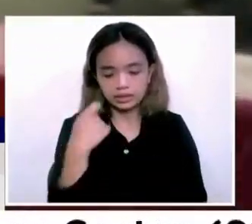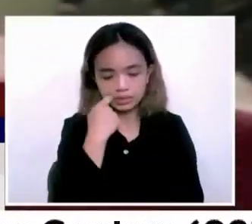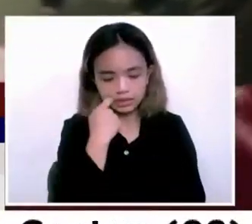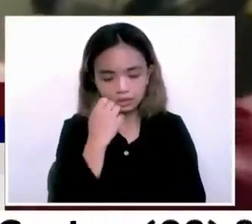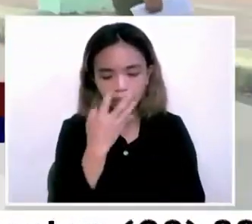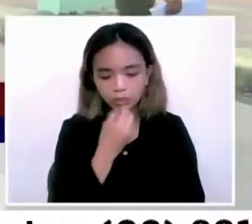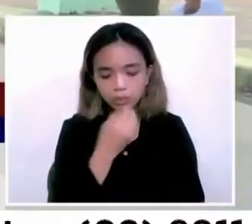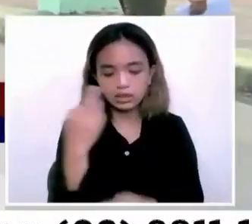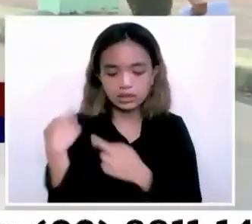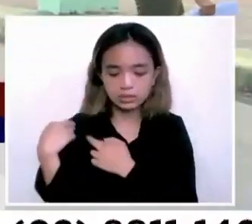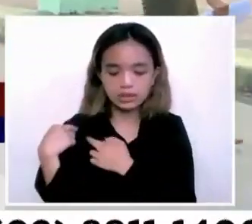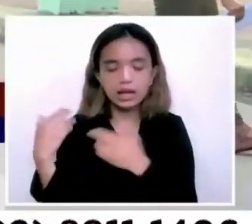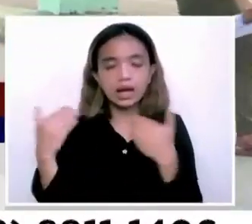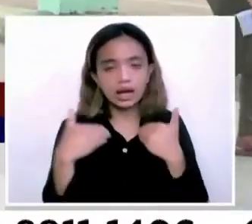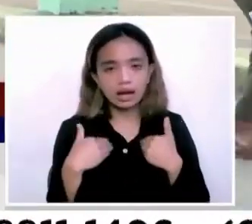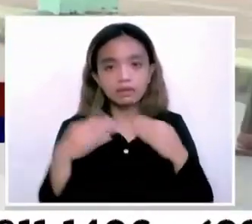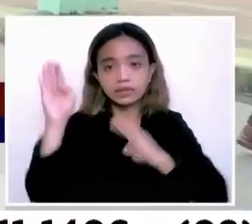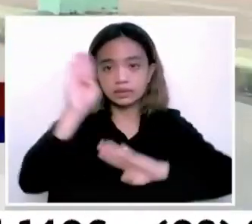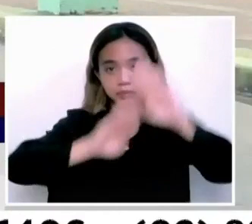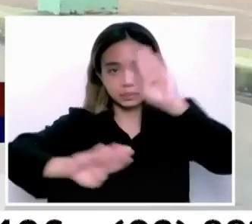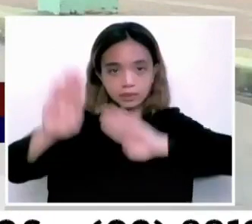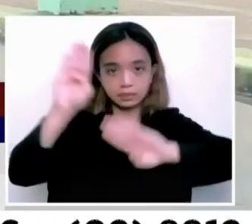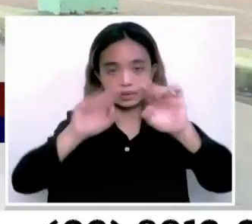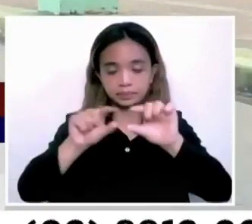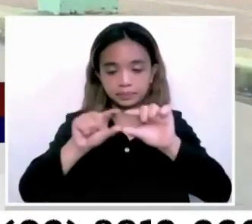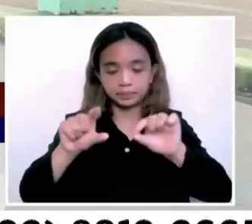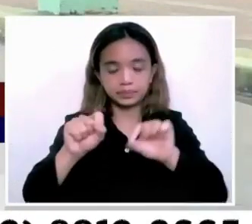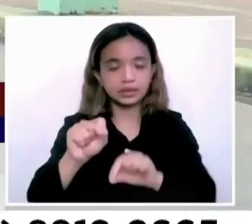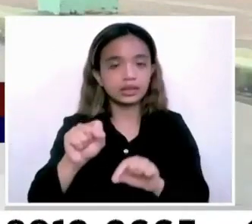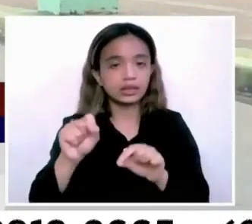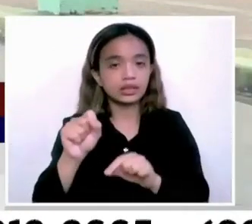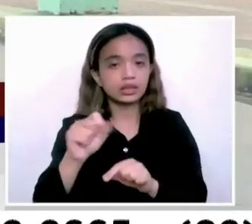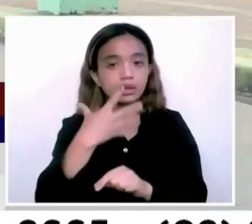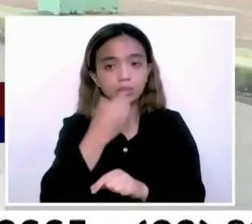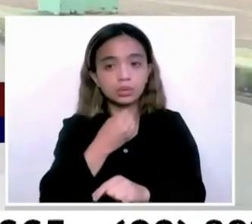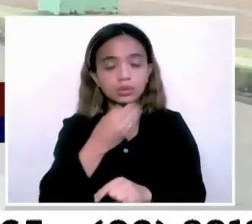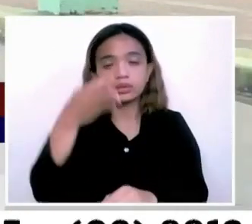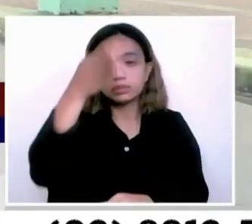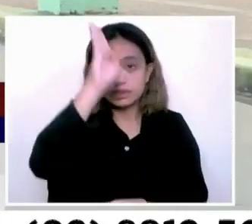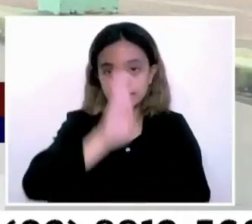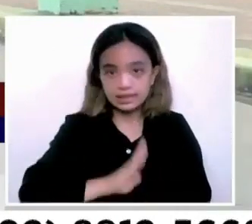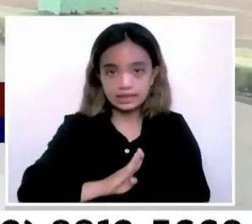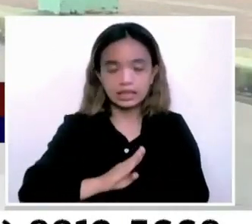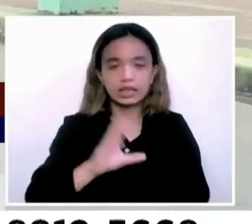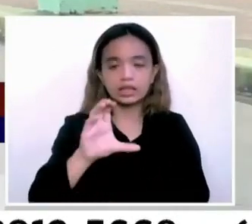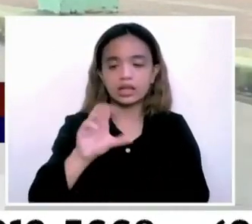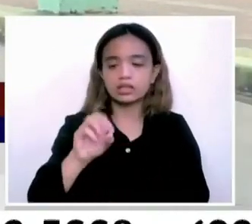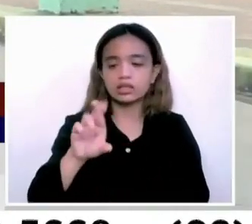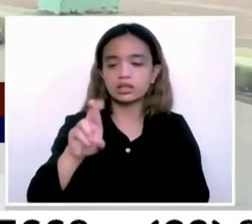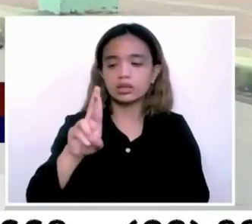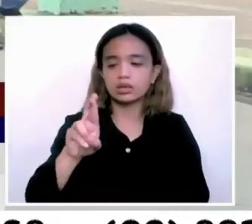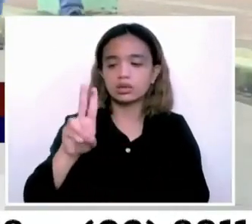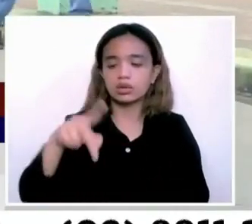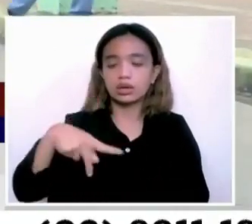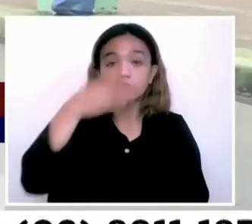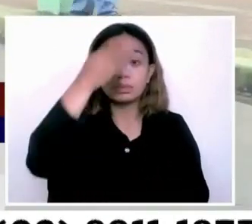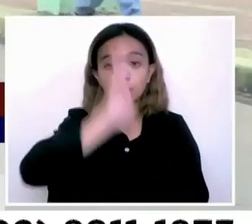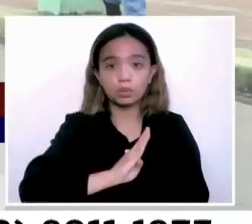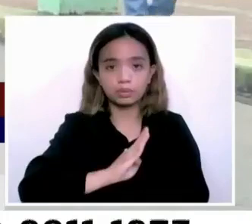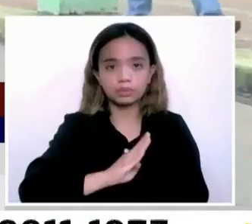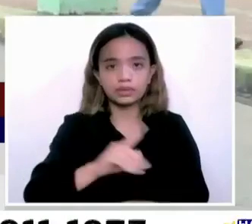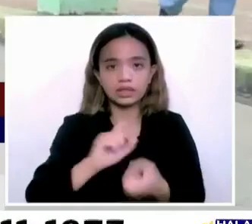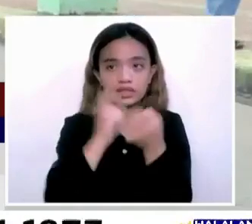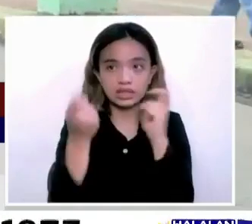ay meron din kasing nagka-aberya na mga SD cards, Henry. Yung ilang mga nasira at mga na-corrupted ay napalitan nito lamang.